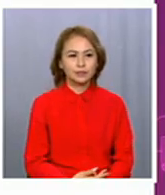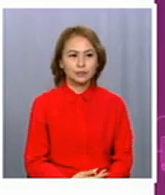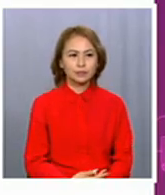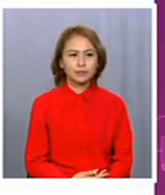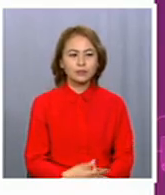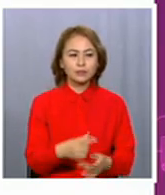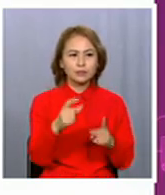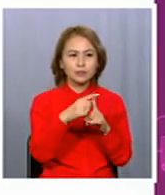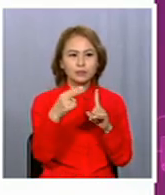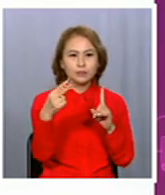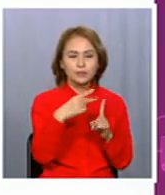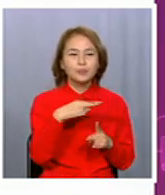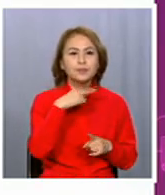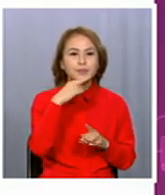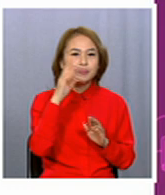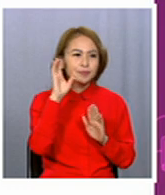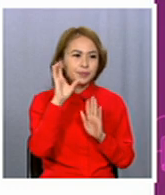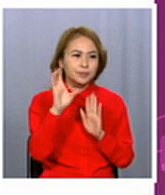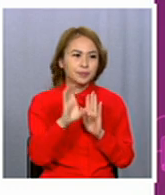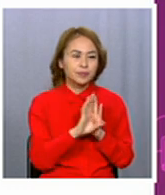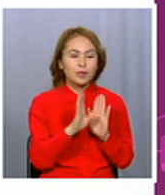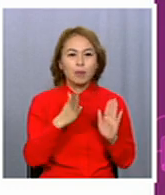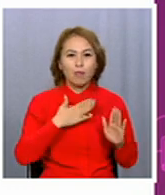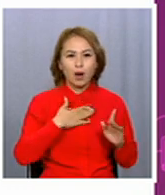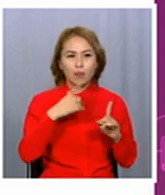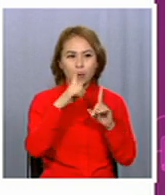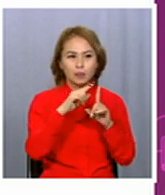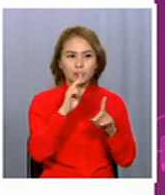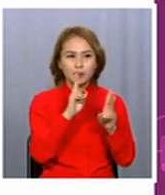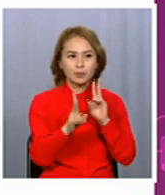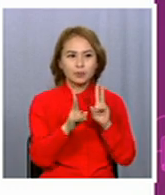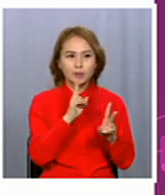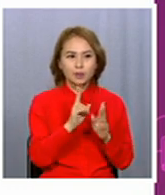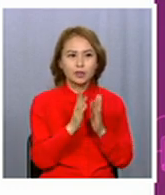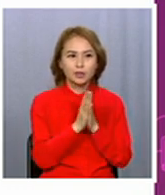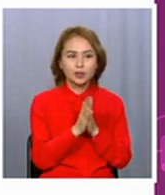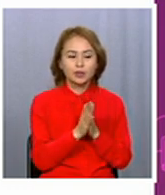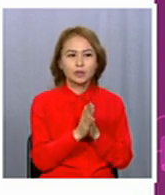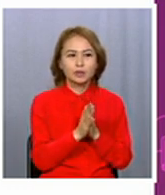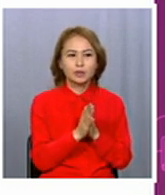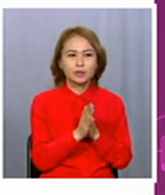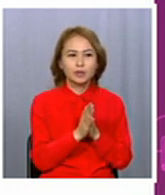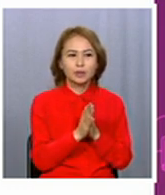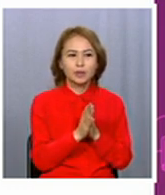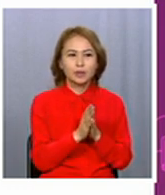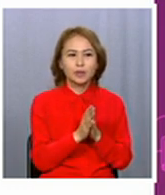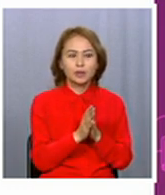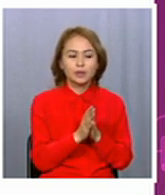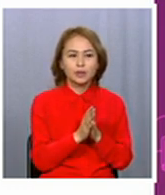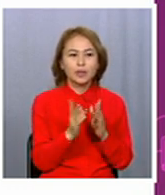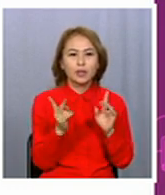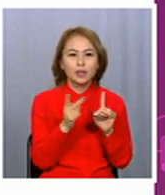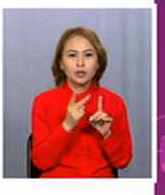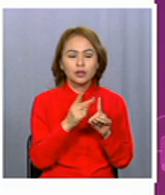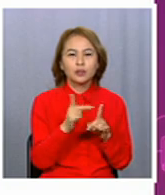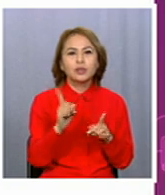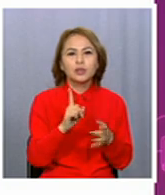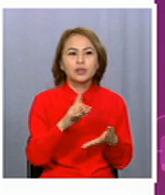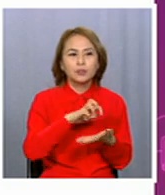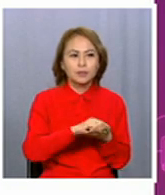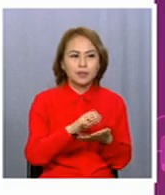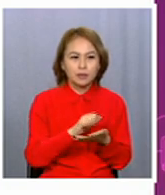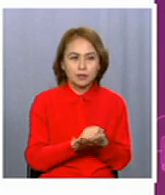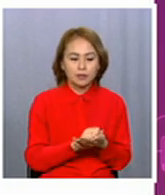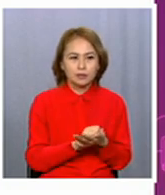Сөйлемдерді мұқият тыңдаңдар. Маған бауырсақ пісіріп берсеңші. Екінші сөйлем. Неден